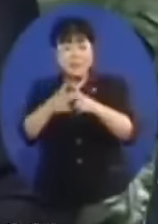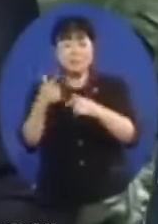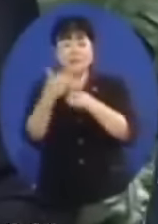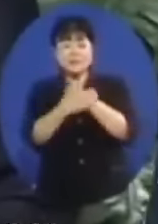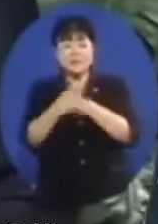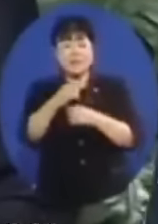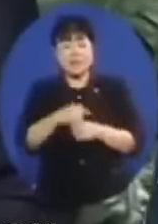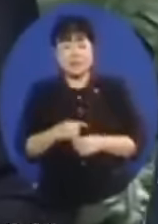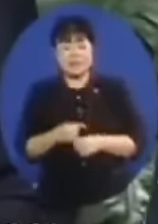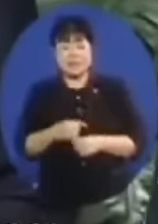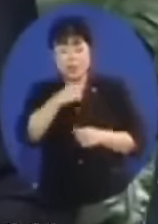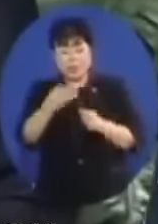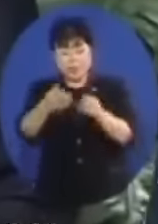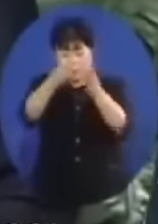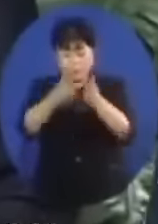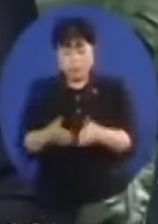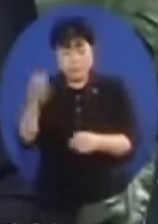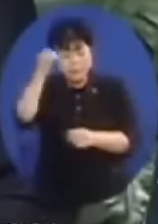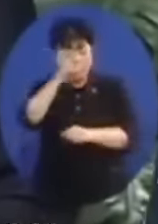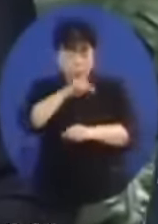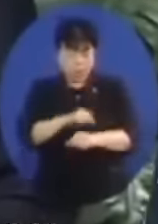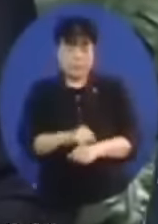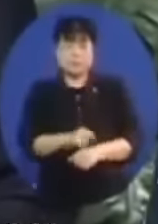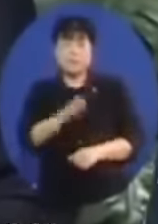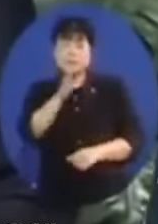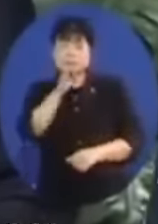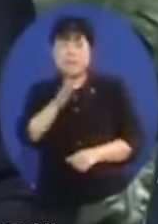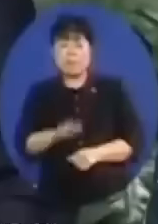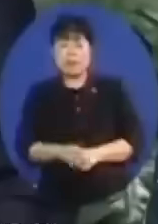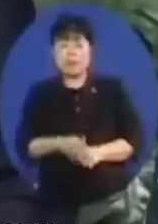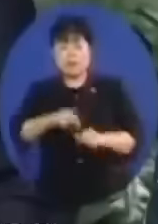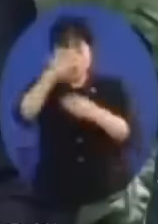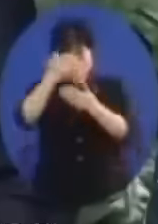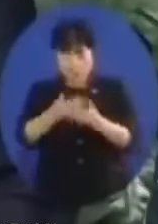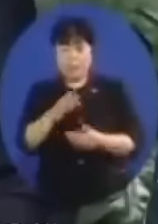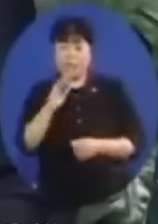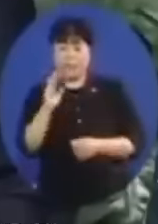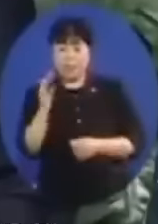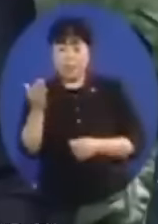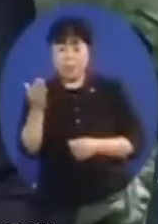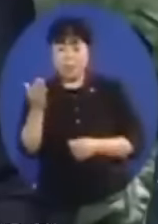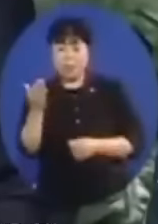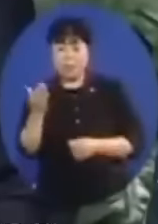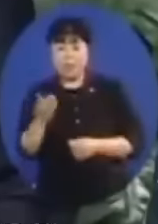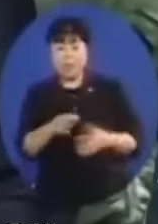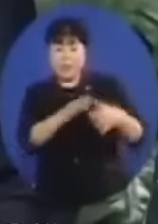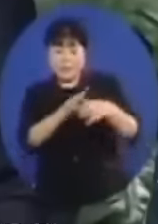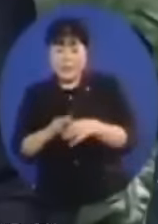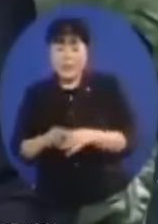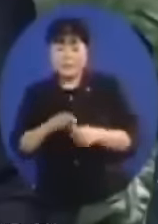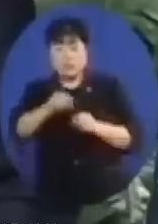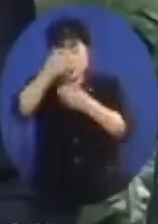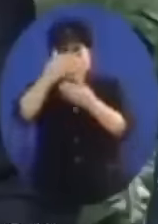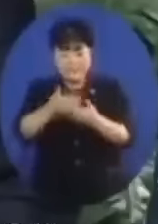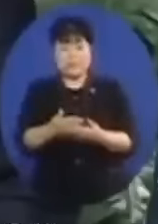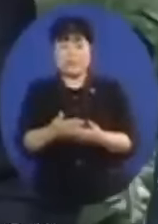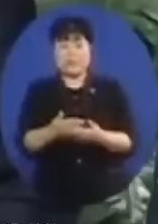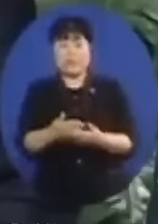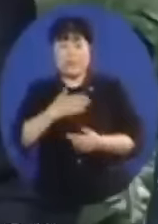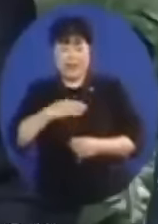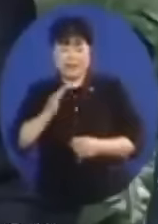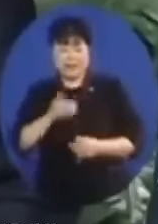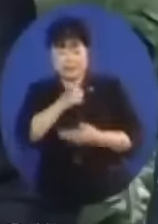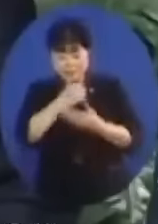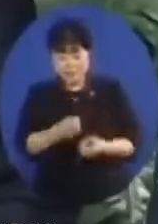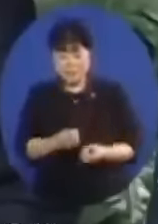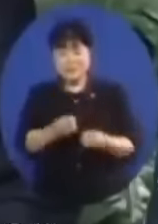그리스도의 보혈을 통해서 내 영혼이 구원을 받았고 계속해서 받고 있다는 것을 알게